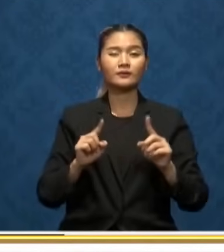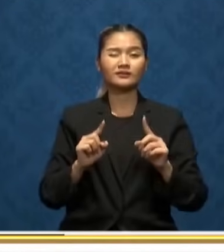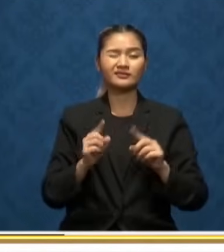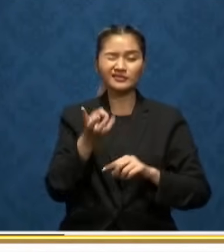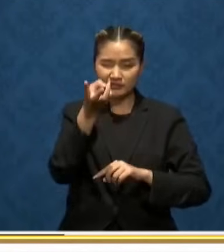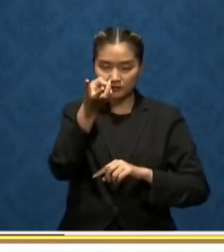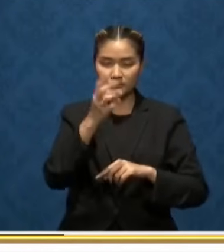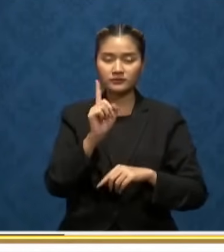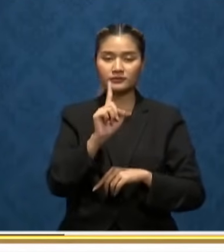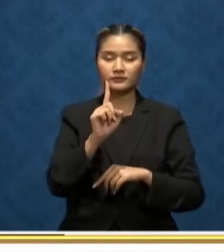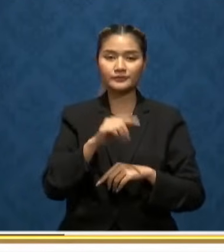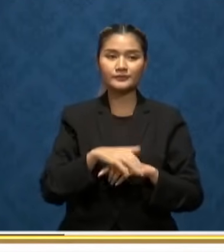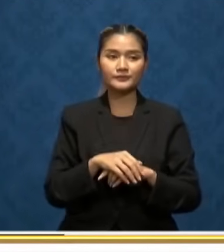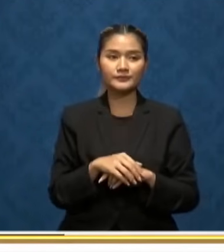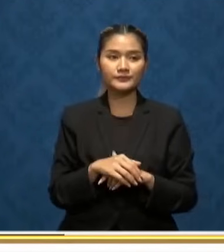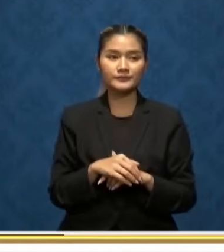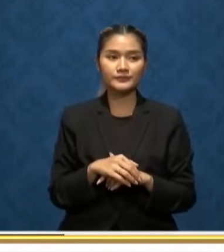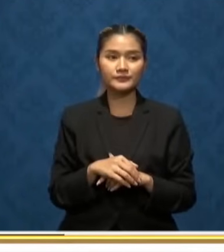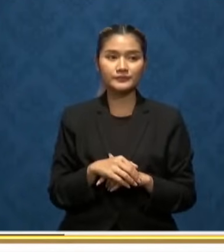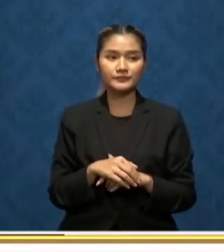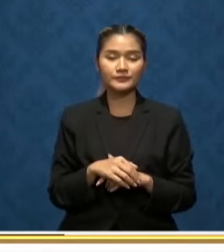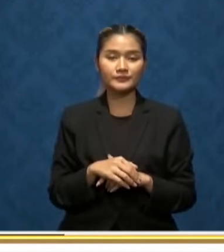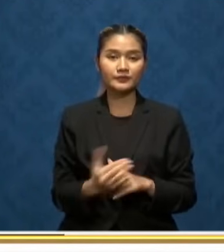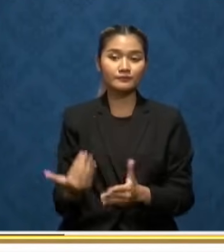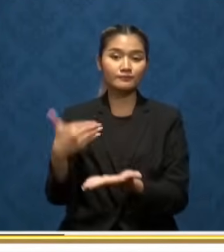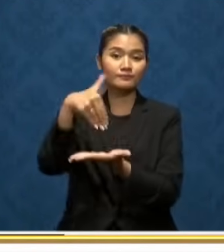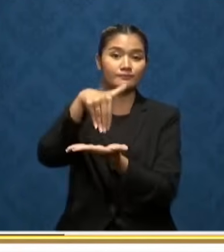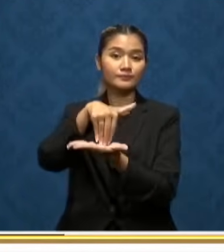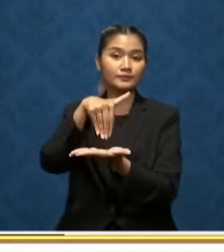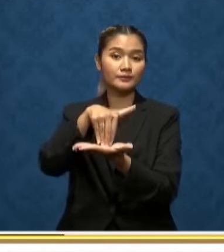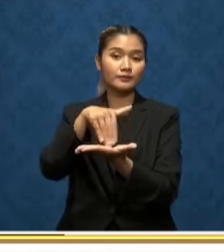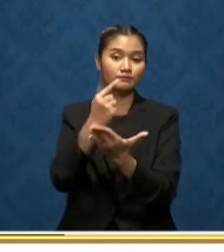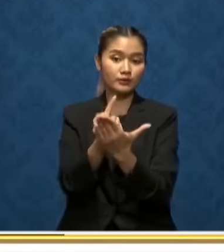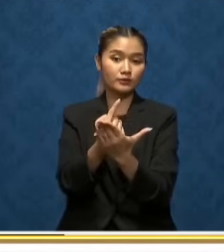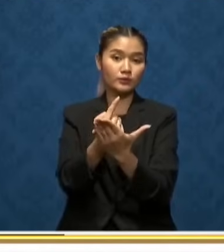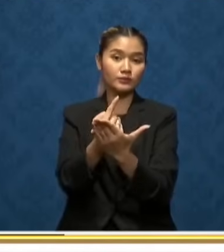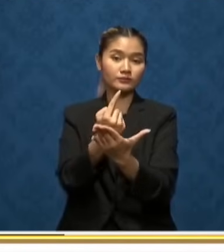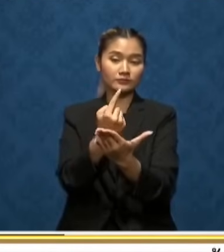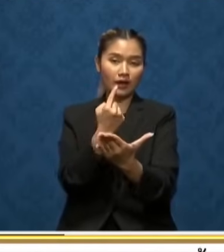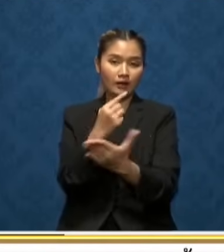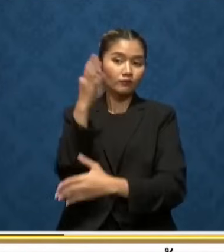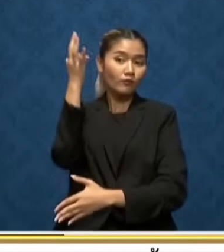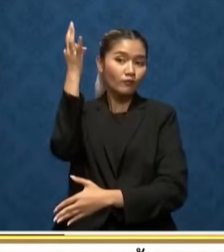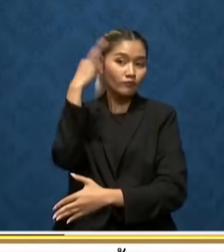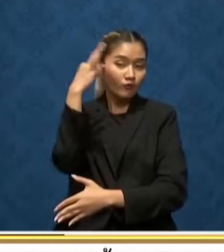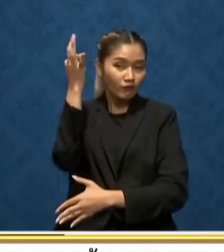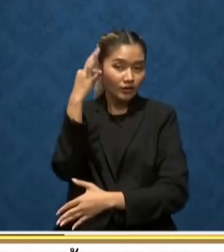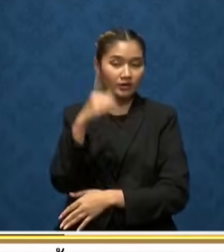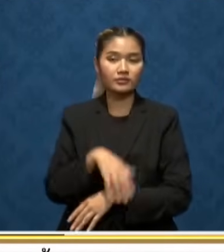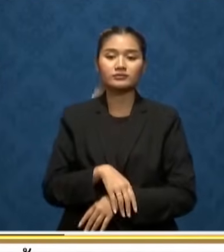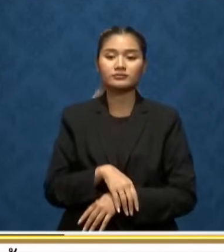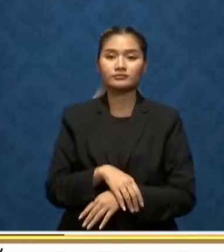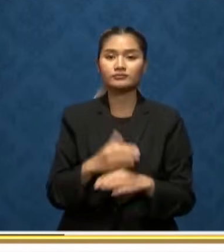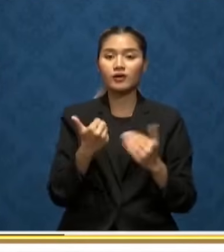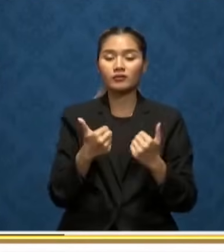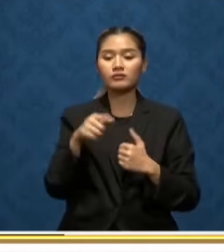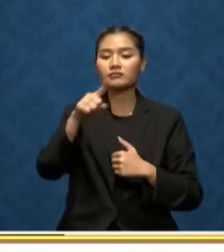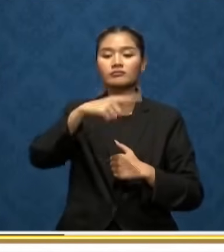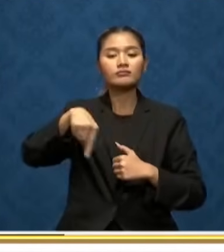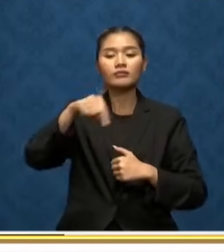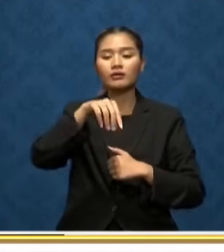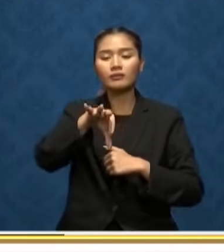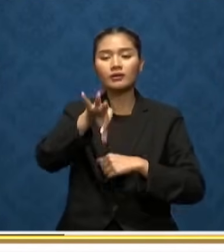ดียวเขาไม่ได้เป็นสภาคือเป็นตัวแทนของผู้ฟังเหมือนกับท่านทั้งหลายที่มาจากการเลือกตั้งใน